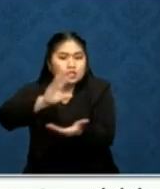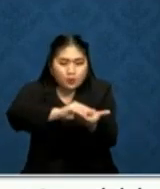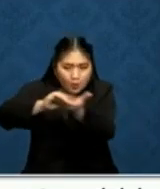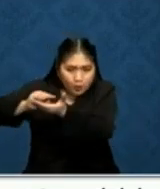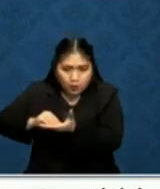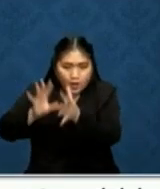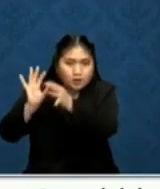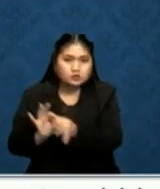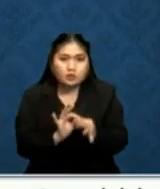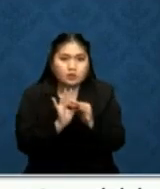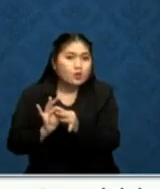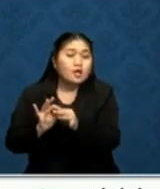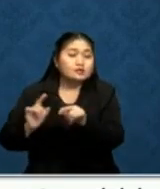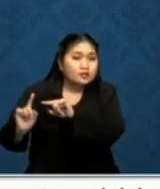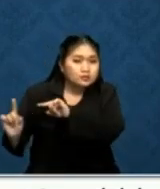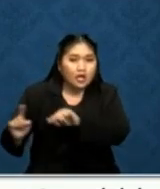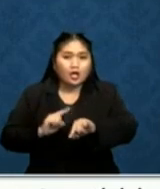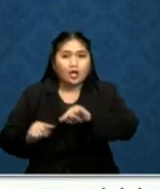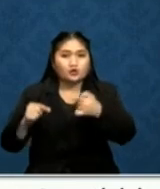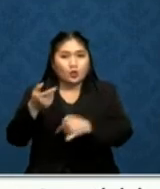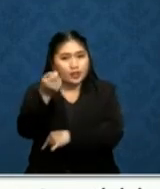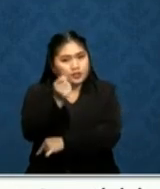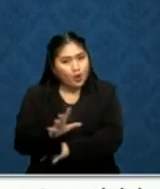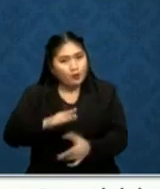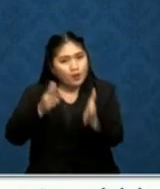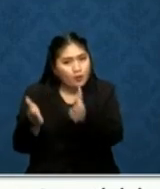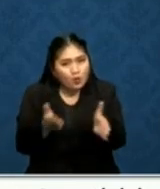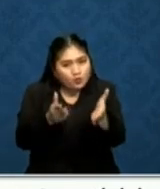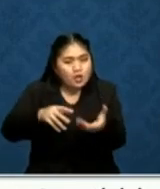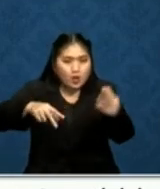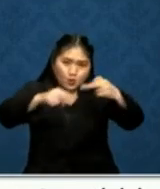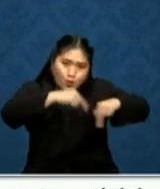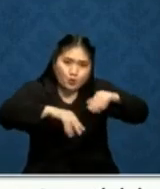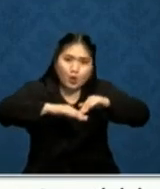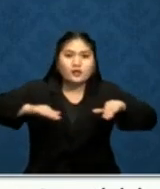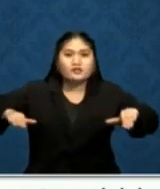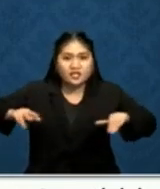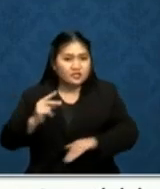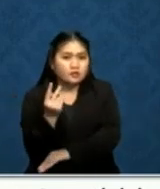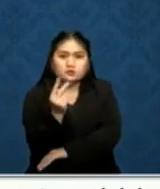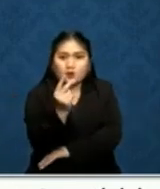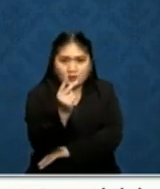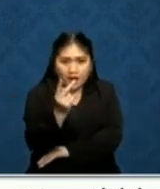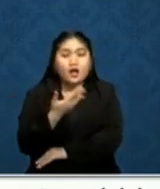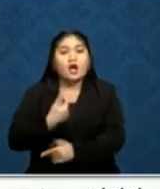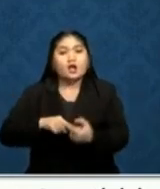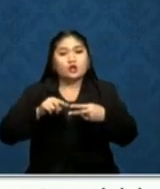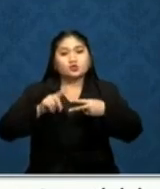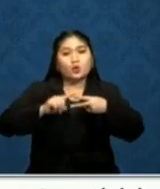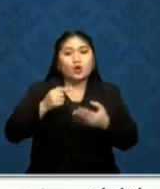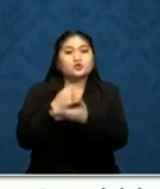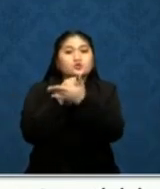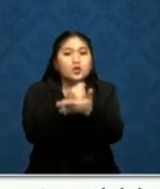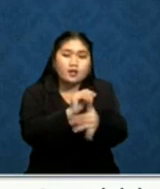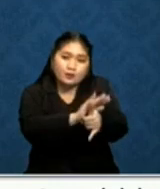ข้อมูลต่อกันเพื่อนำไปสู่การออกแบบกลไกการคุ้มครองเด็กทั้งสองด้านคือทั้งด้านช่วยเหลือเยียวยาเด็กที่ตกเป็นเหยื่